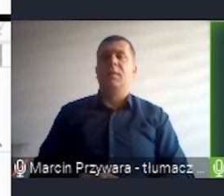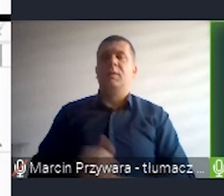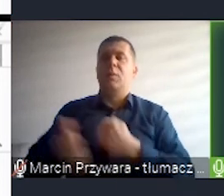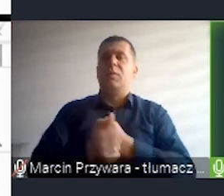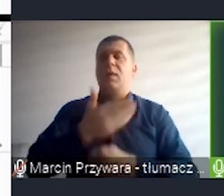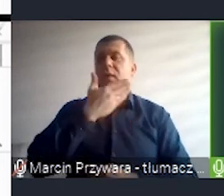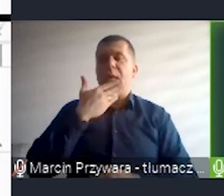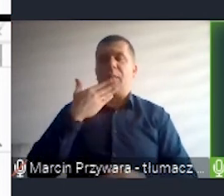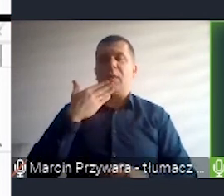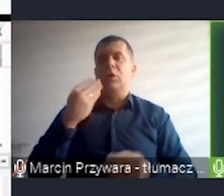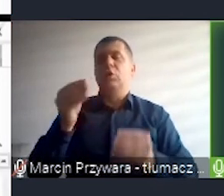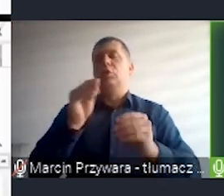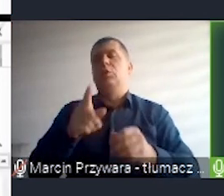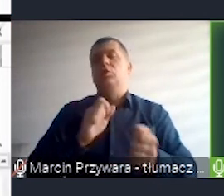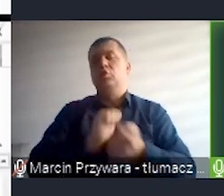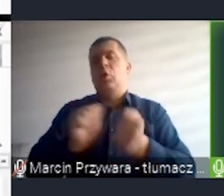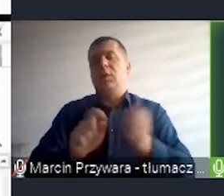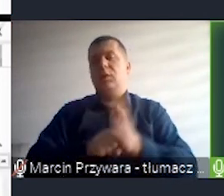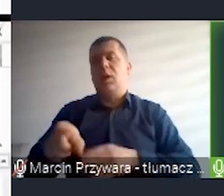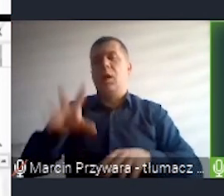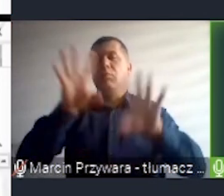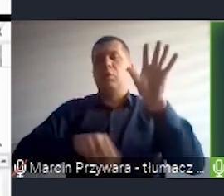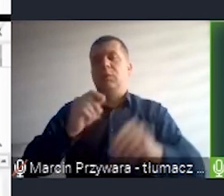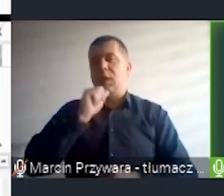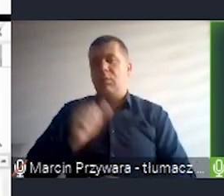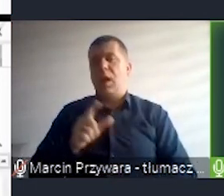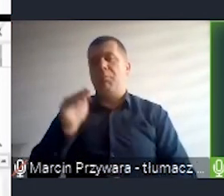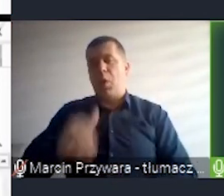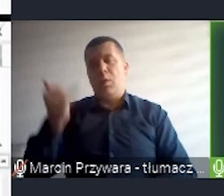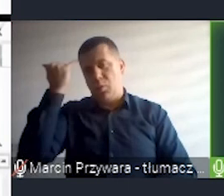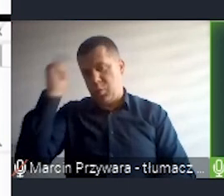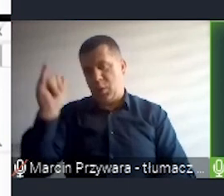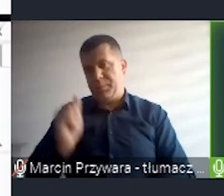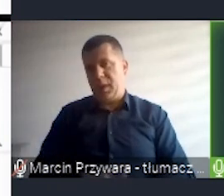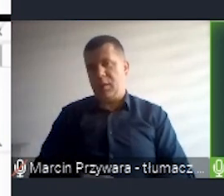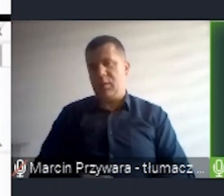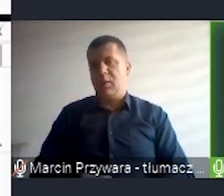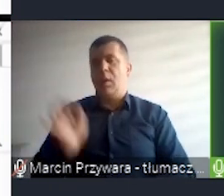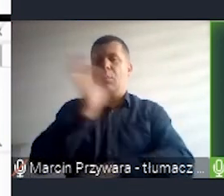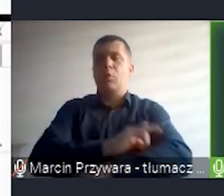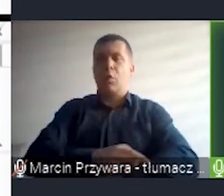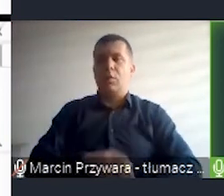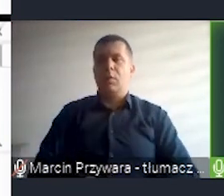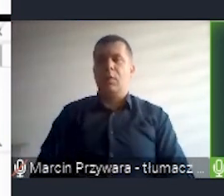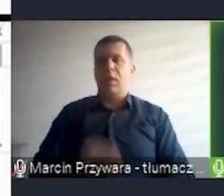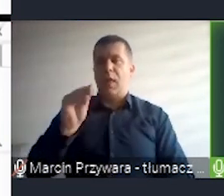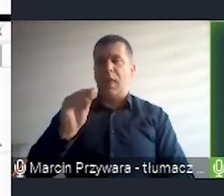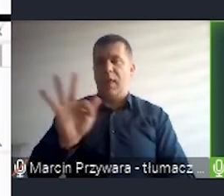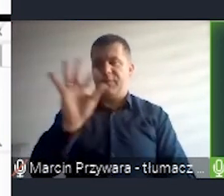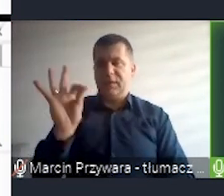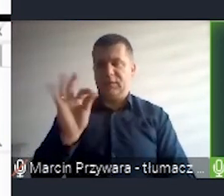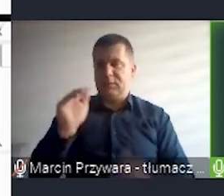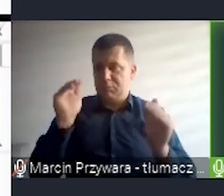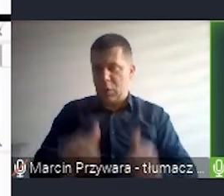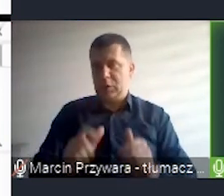ponieważ nie ma szkody na budżecie Unii Europejskiej. Ale mogą być uchybienia i w przypadku projektów FS-u